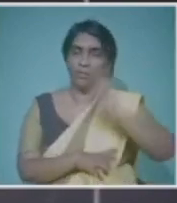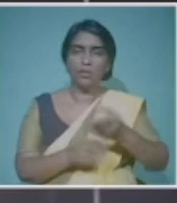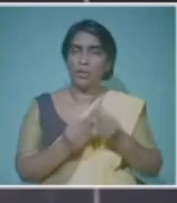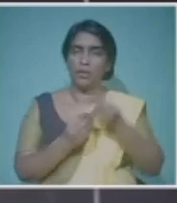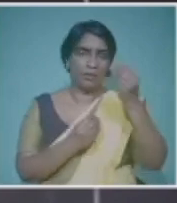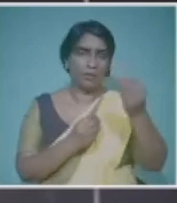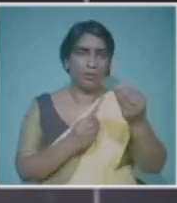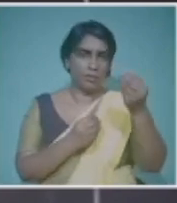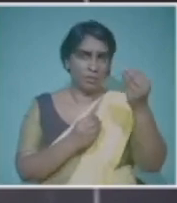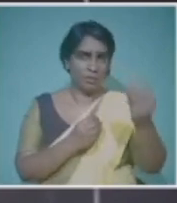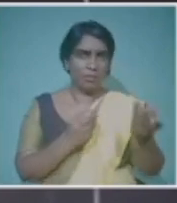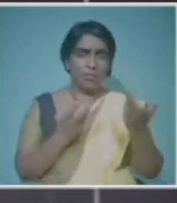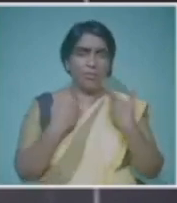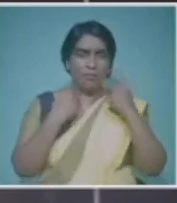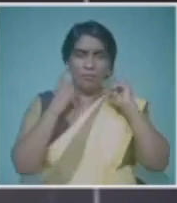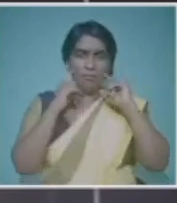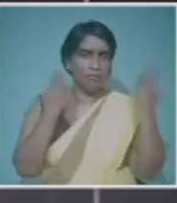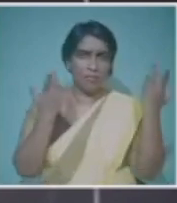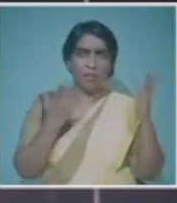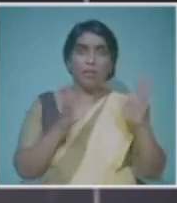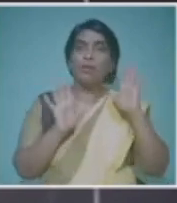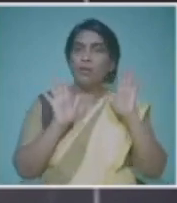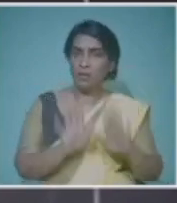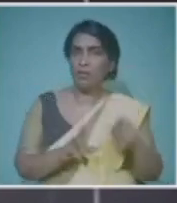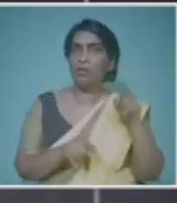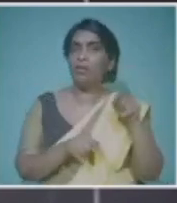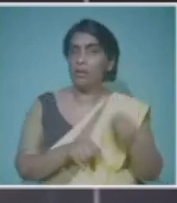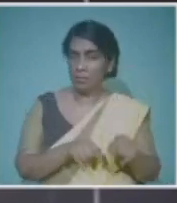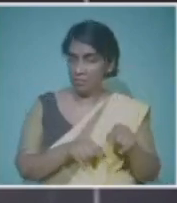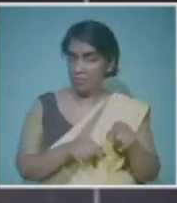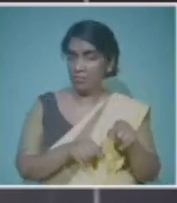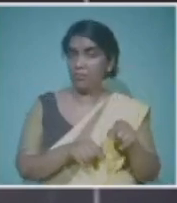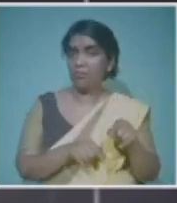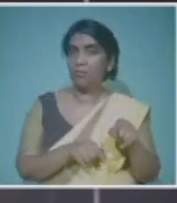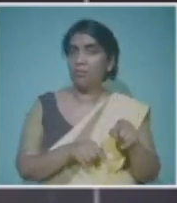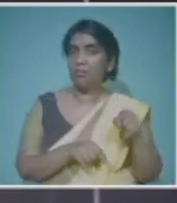ලබලා දීලාද කියන මම දන්නේ නැහැ. නමුත්